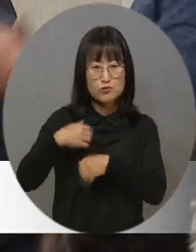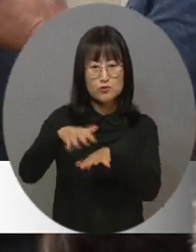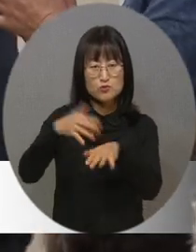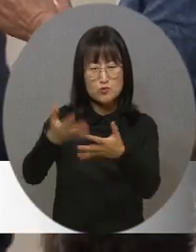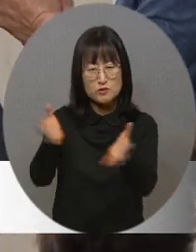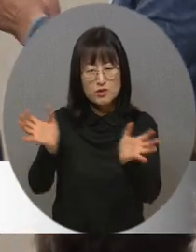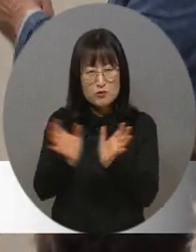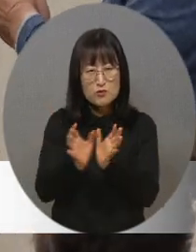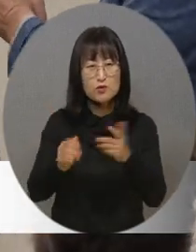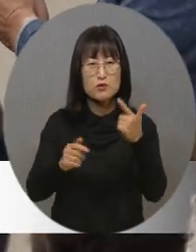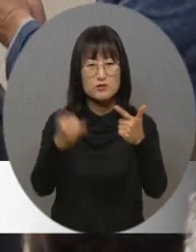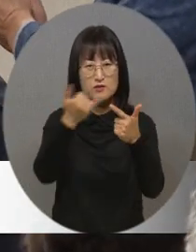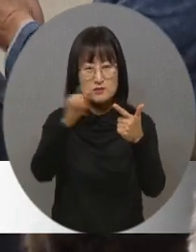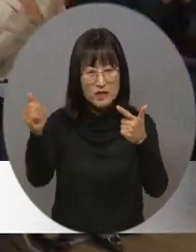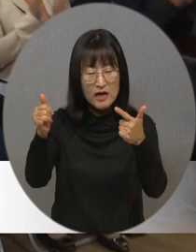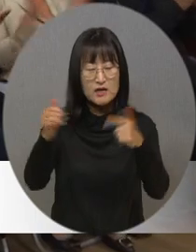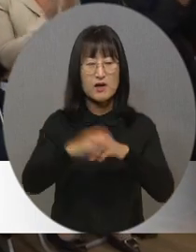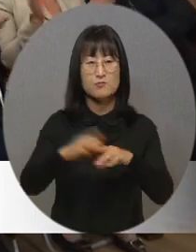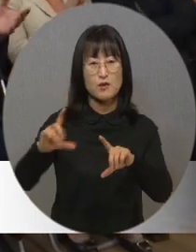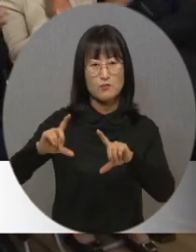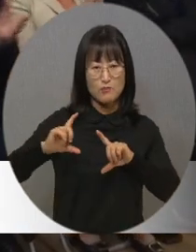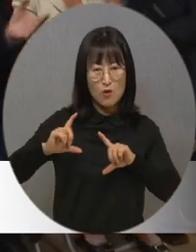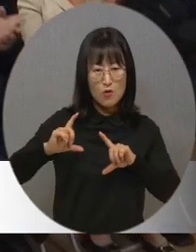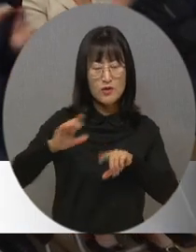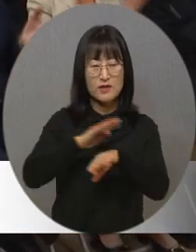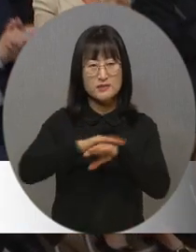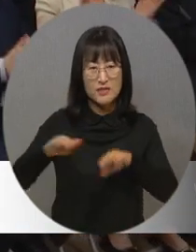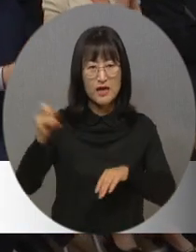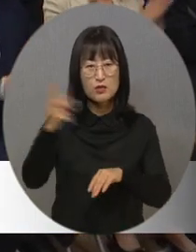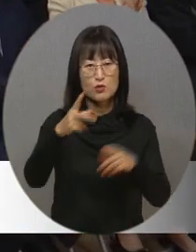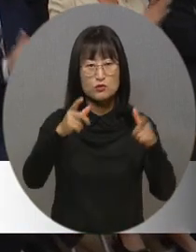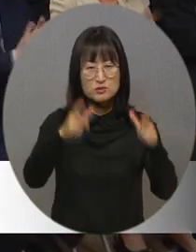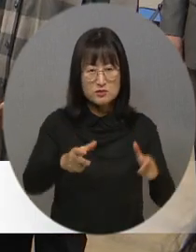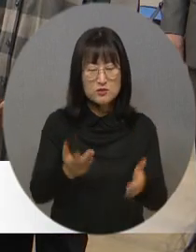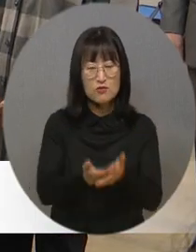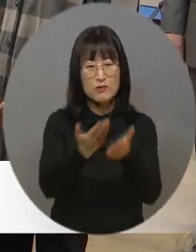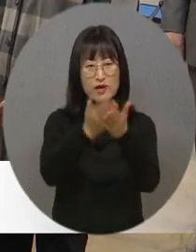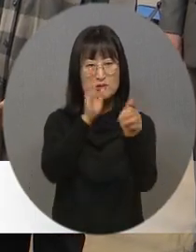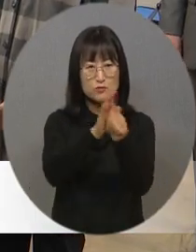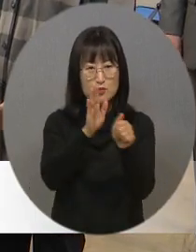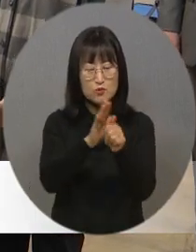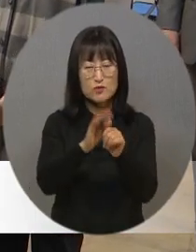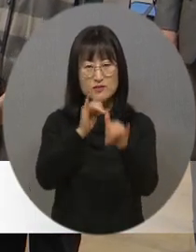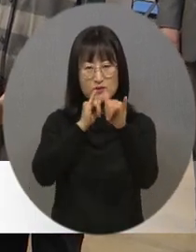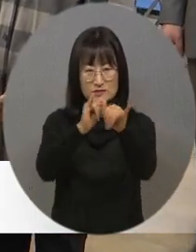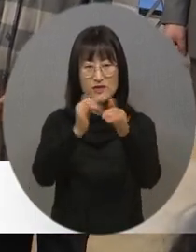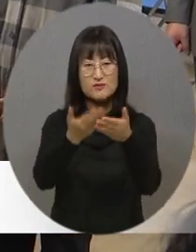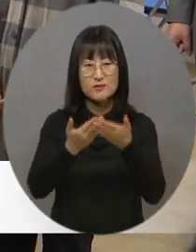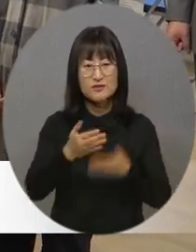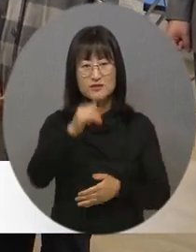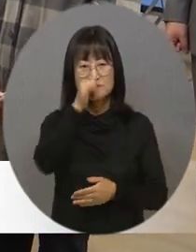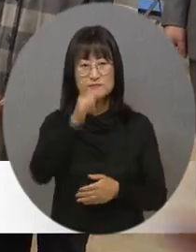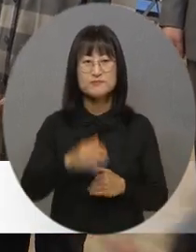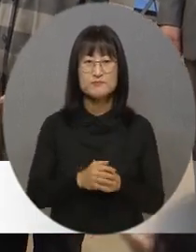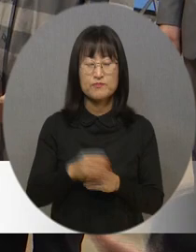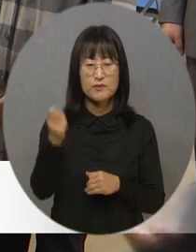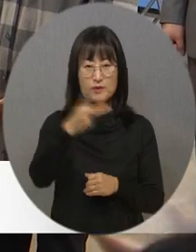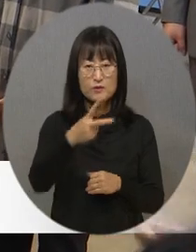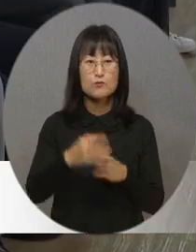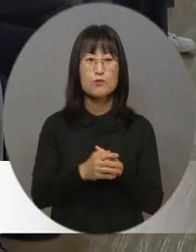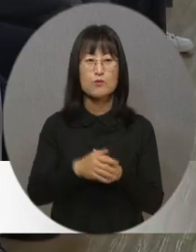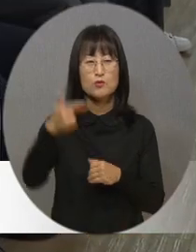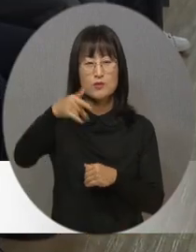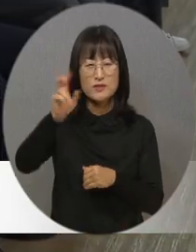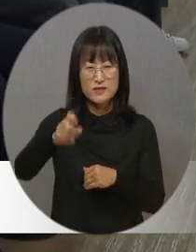6명은 재향군인회의 명예선양과 지역사회 발전에 기여한 유공으로 표창을 수상했습니다. 또한